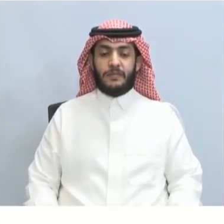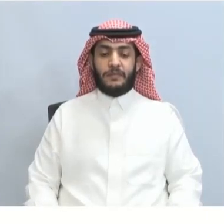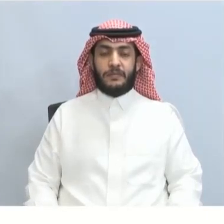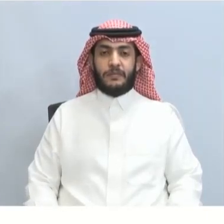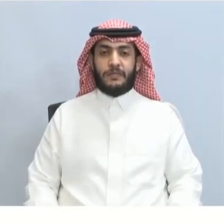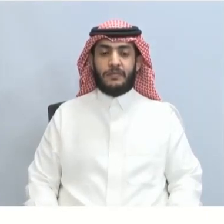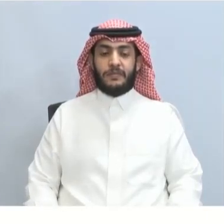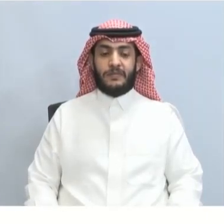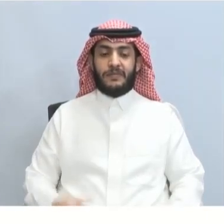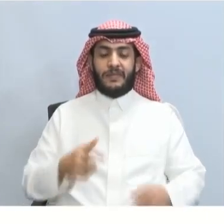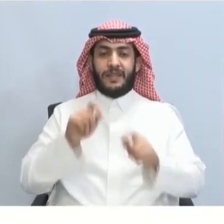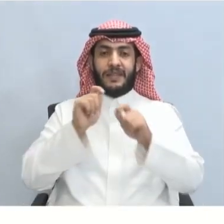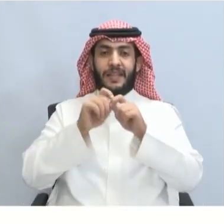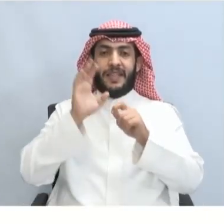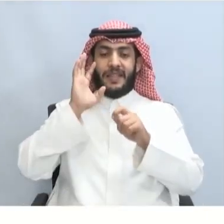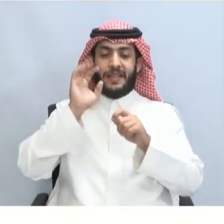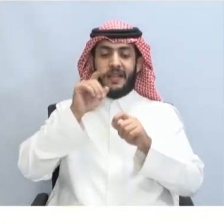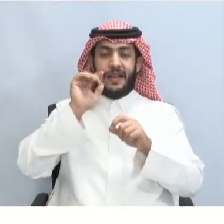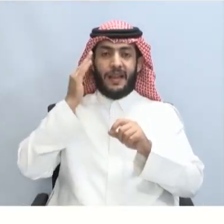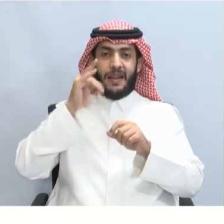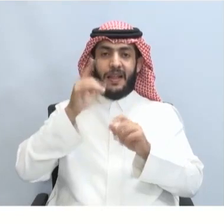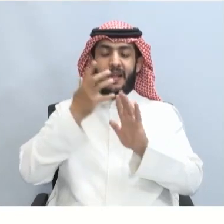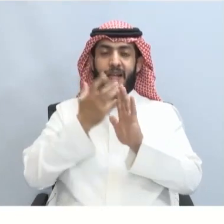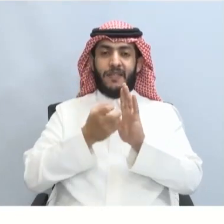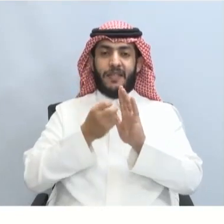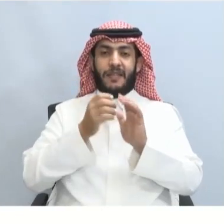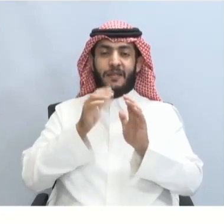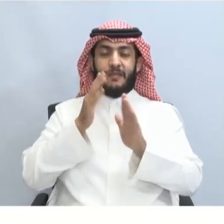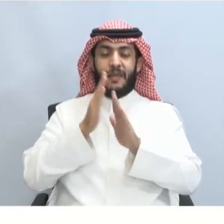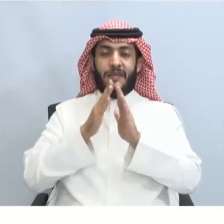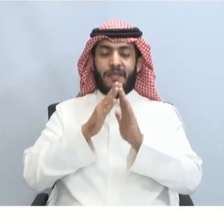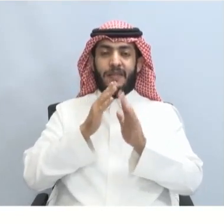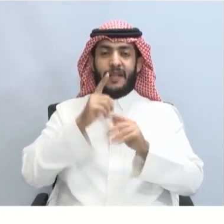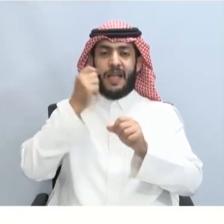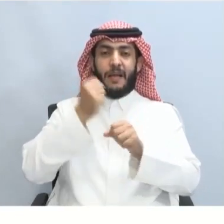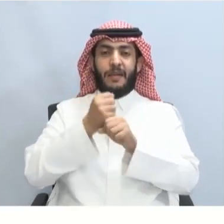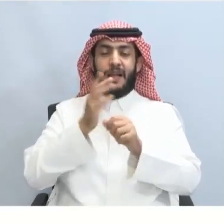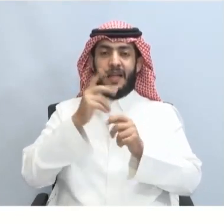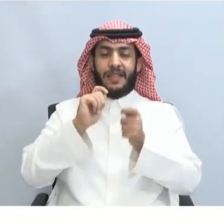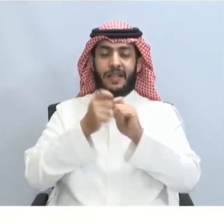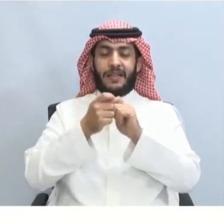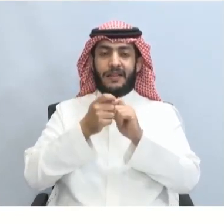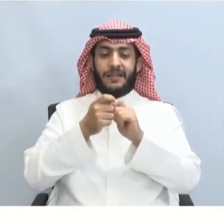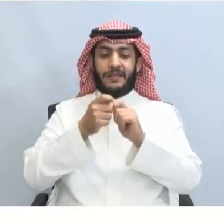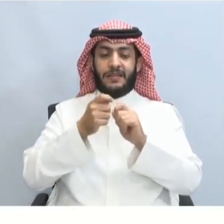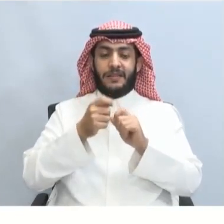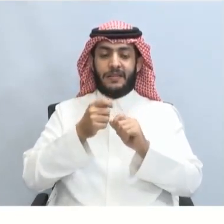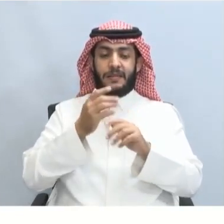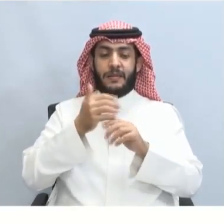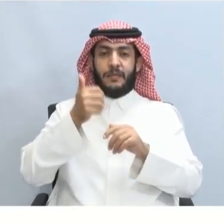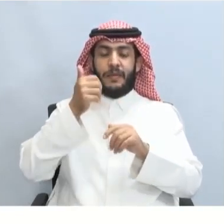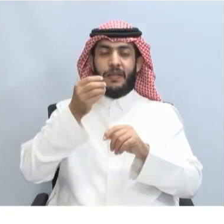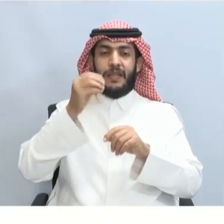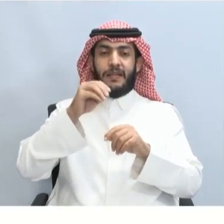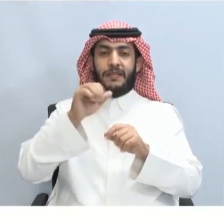الاوامر نصيحه ذكيه لا تنسى ان تحفظ دك بعد كل عمليه تعديل تقوم بها يمكنك